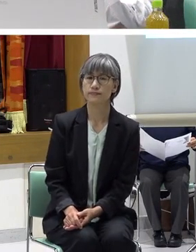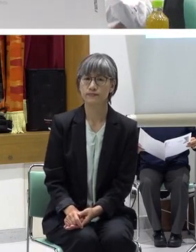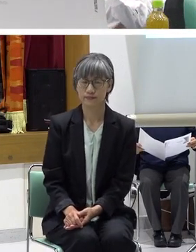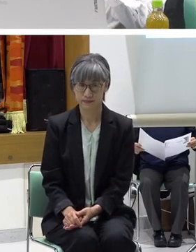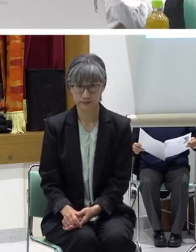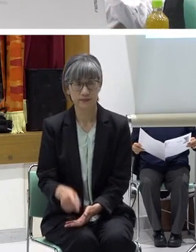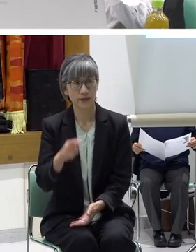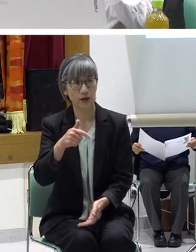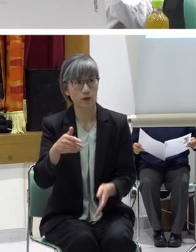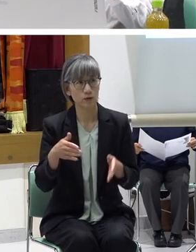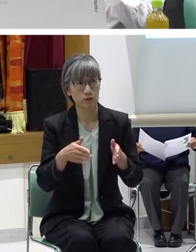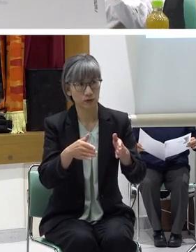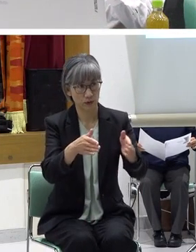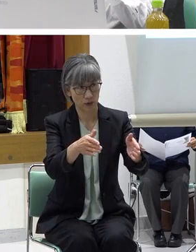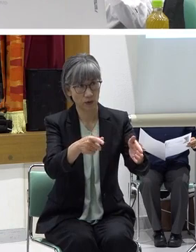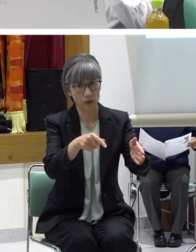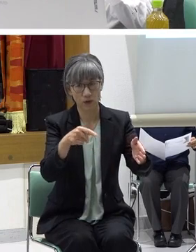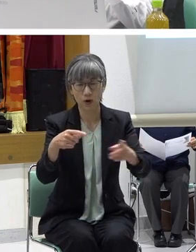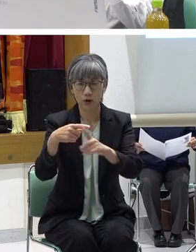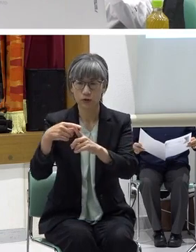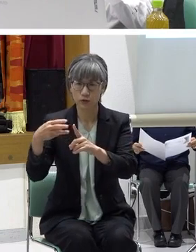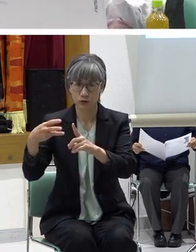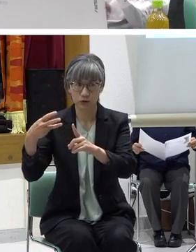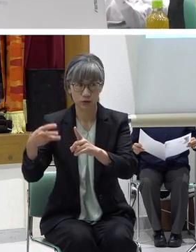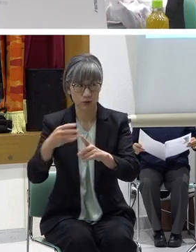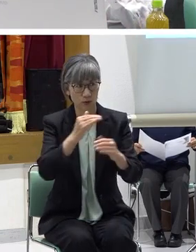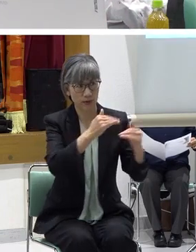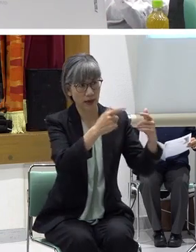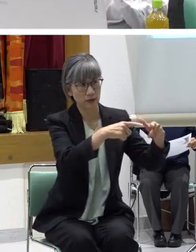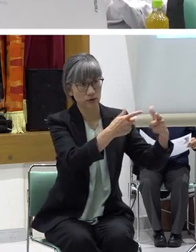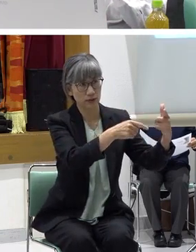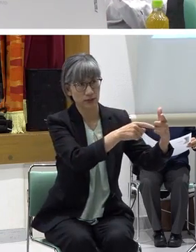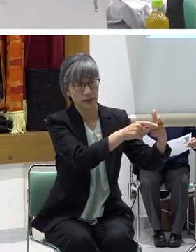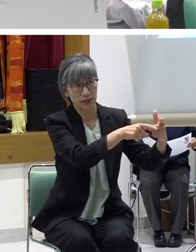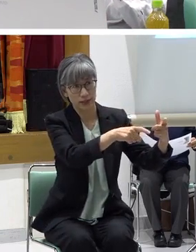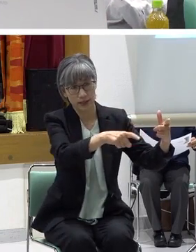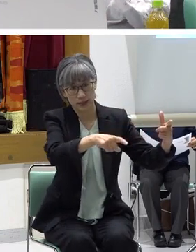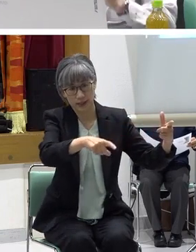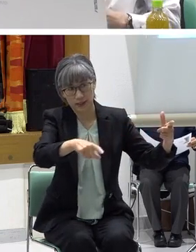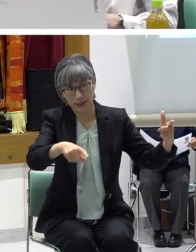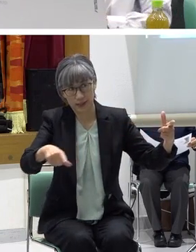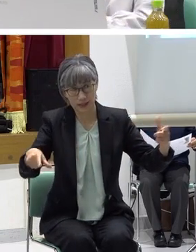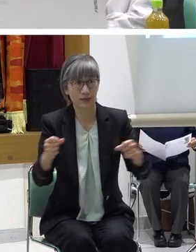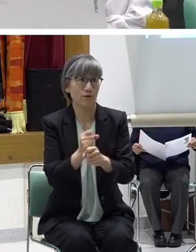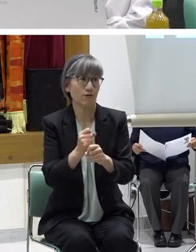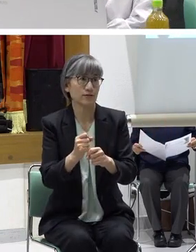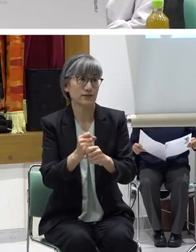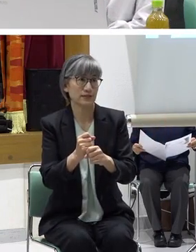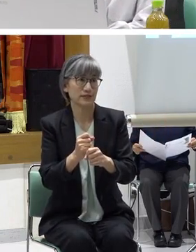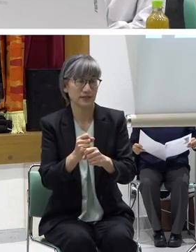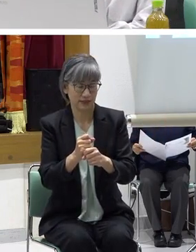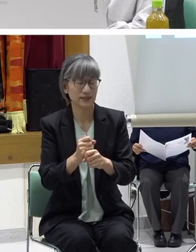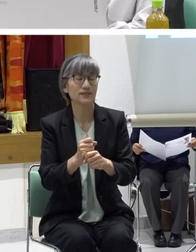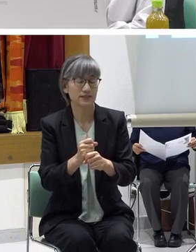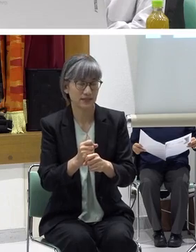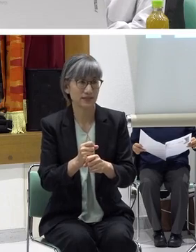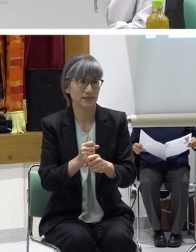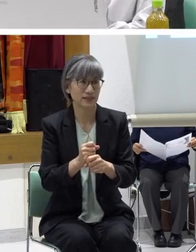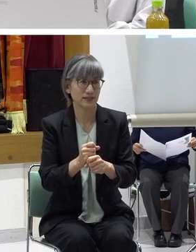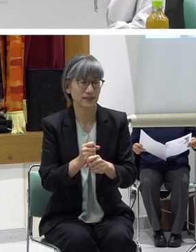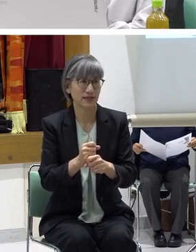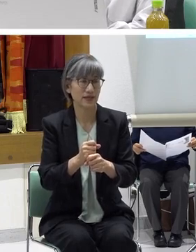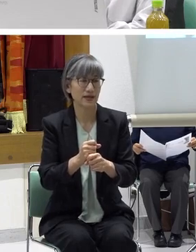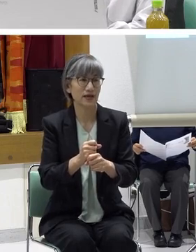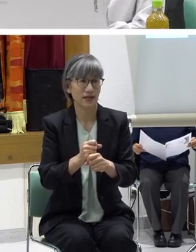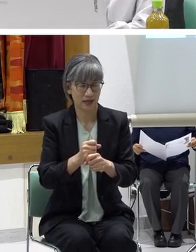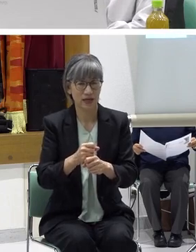不動重層高槻線のバリアフリー化の様子についてになりますが、不動